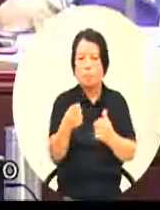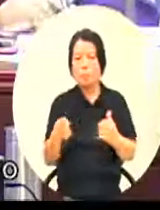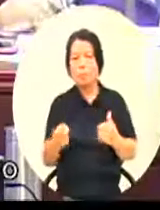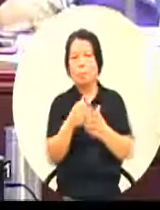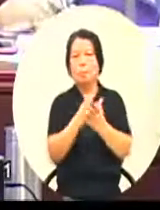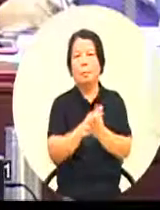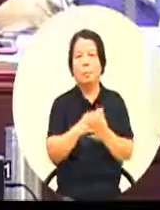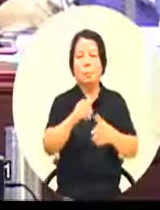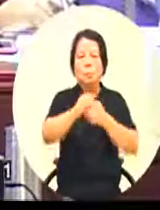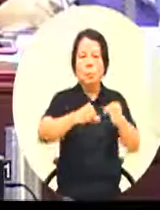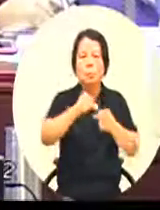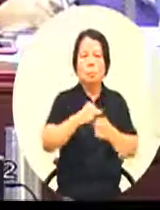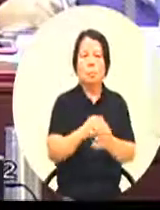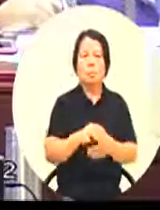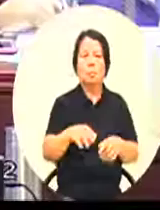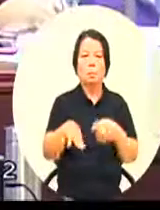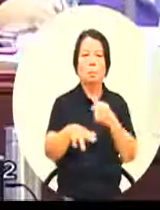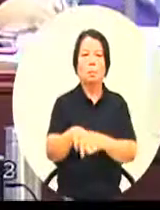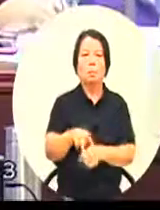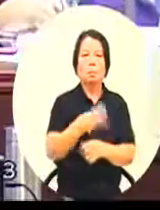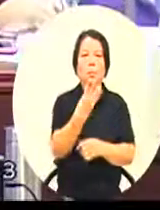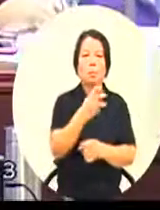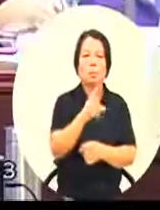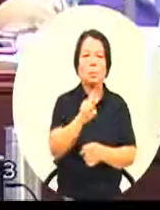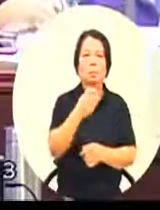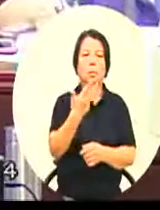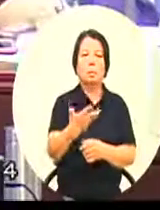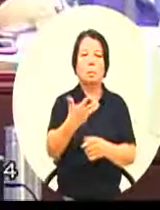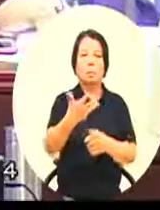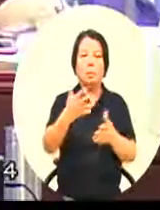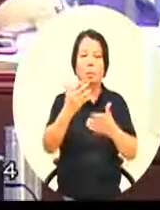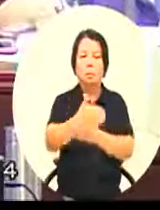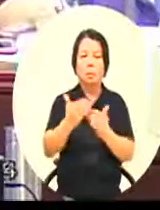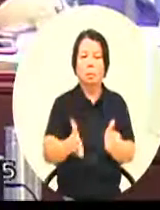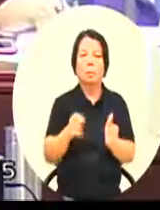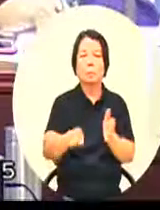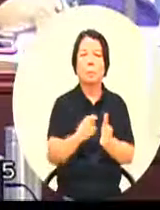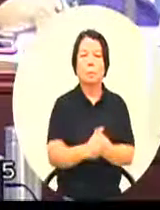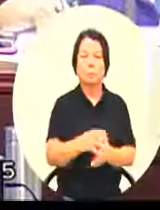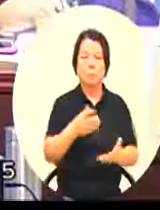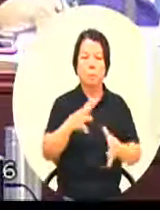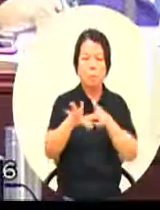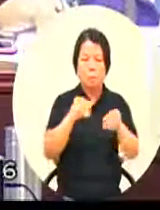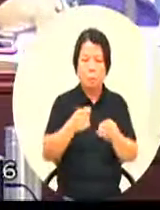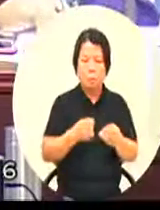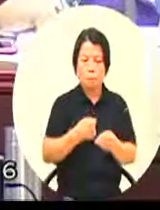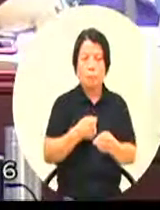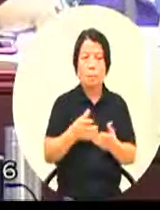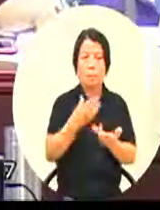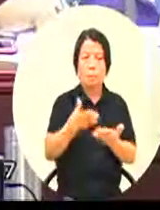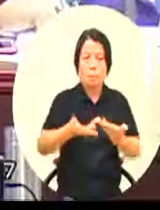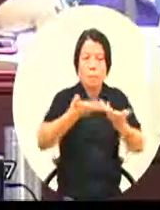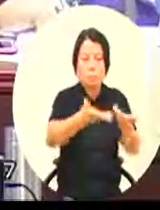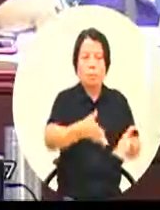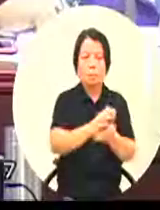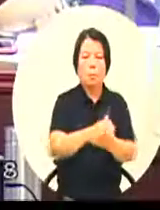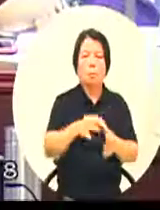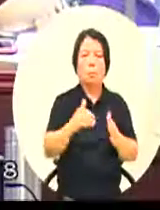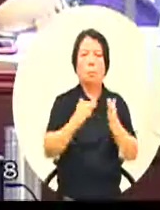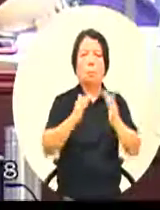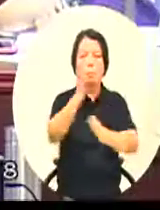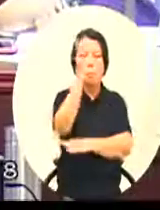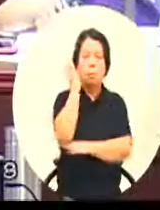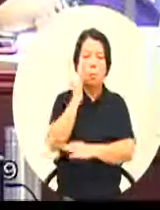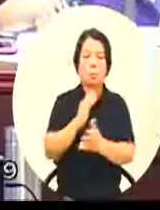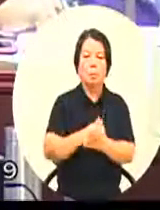完成318班的设置哦。那这个资料我会提供给议员，虽然他还没有在市政府完全定案，但